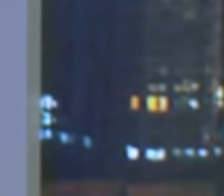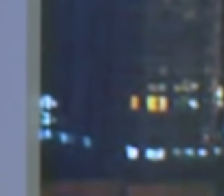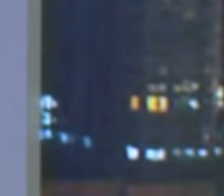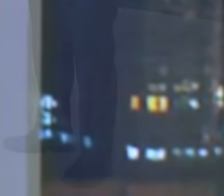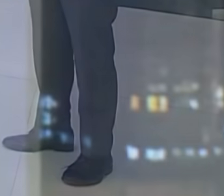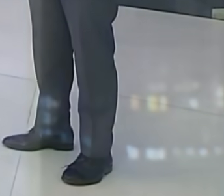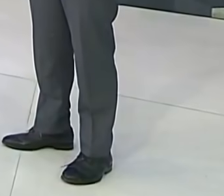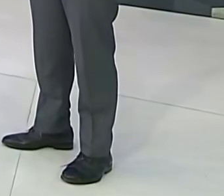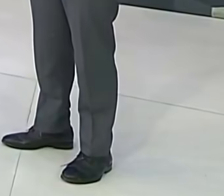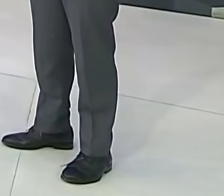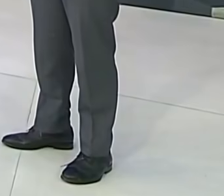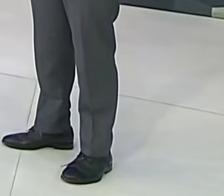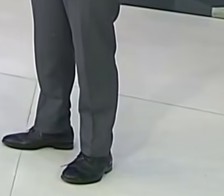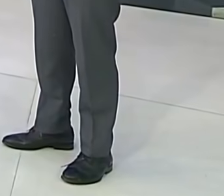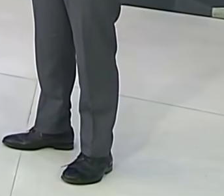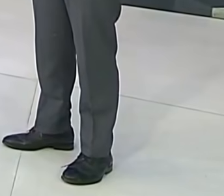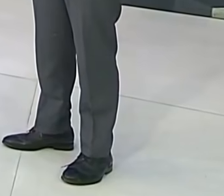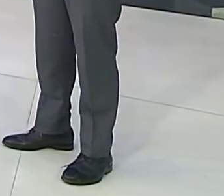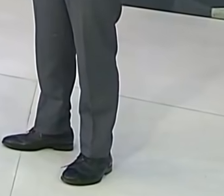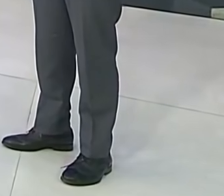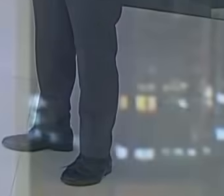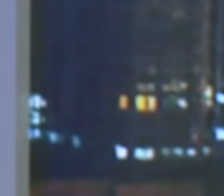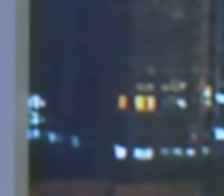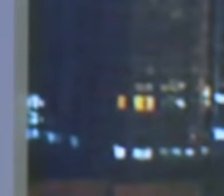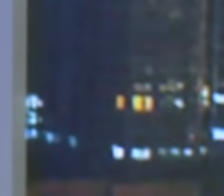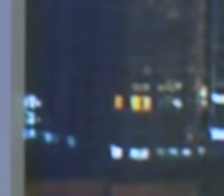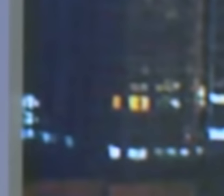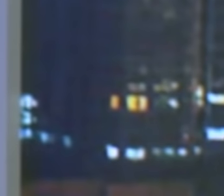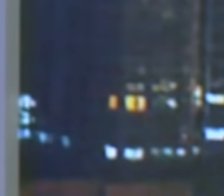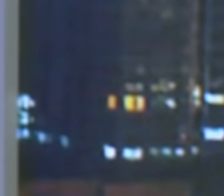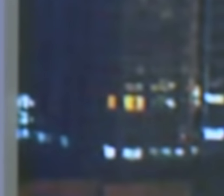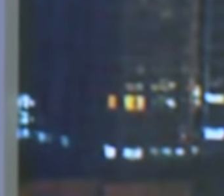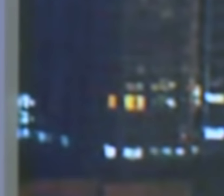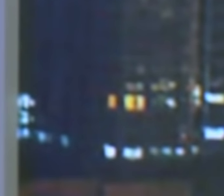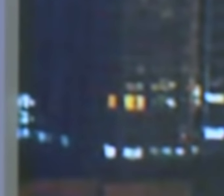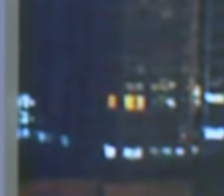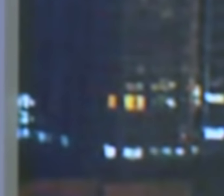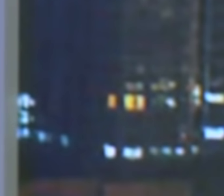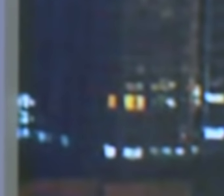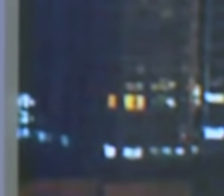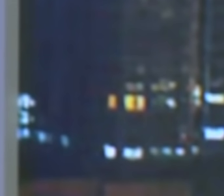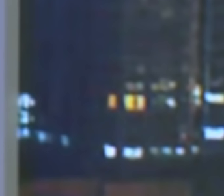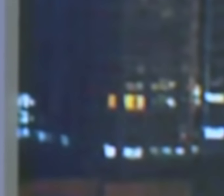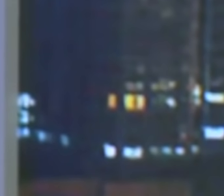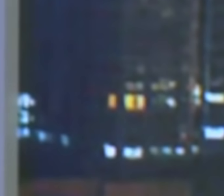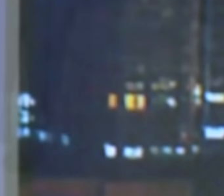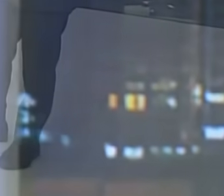maraming salamat. At muli po, magandang gabi, Bayan